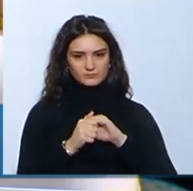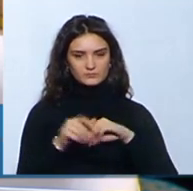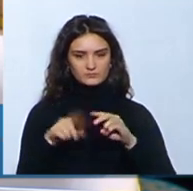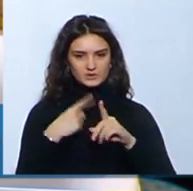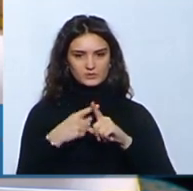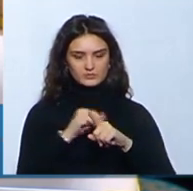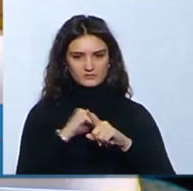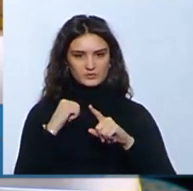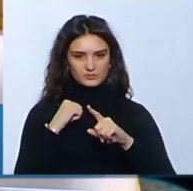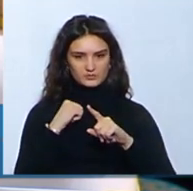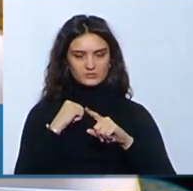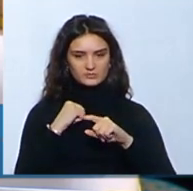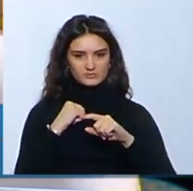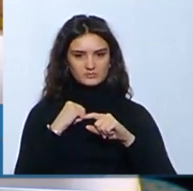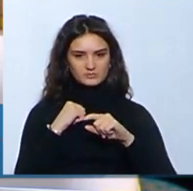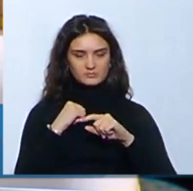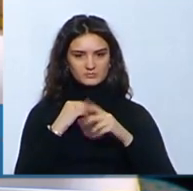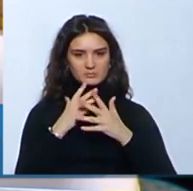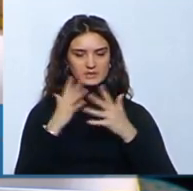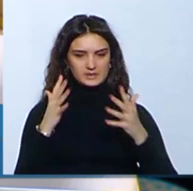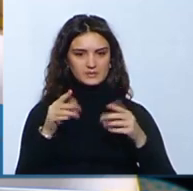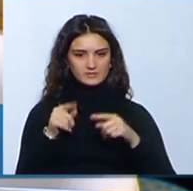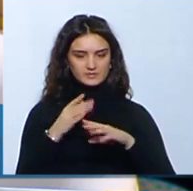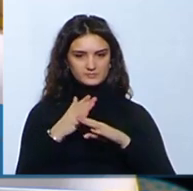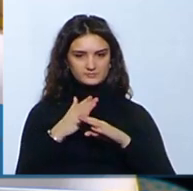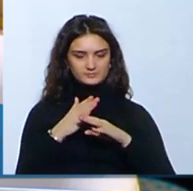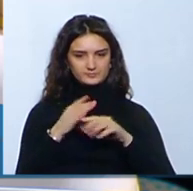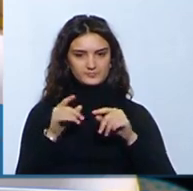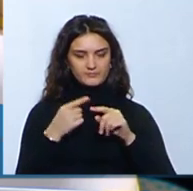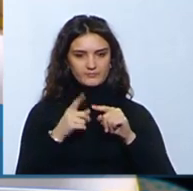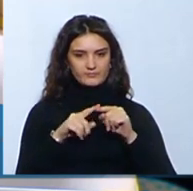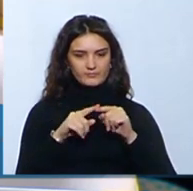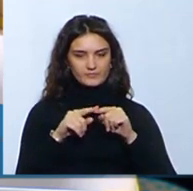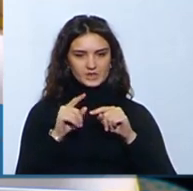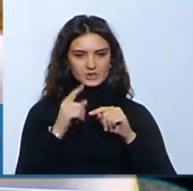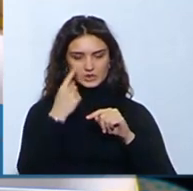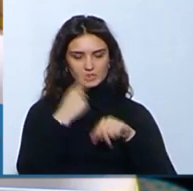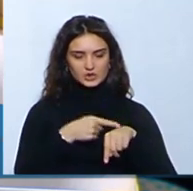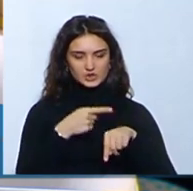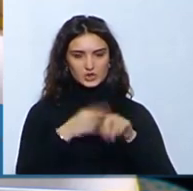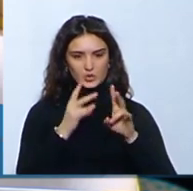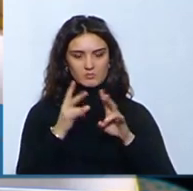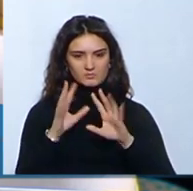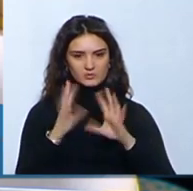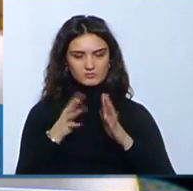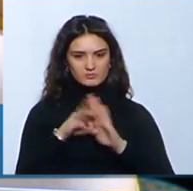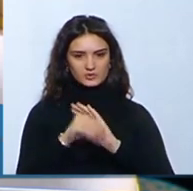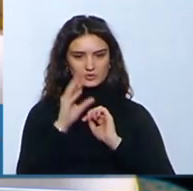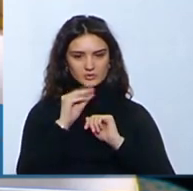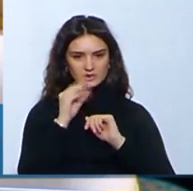პლუს თვითონ ვთქვათ გაღიზიანება, ვთქვათ მეტია. მითუმეტეს გამჭოლი ჭრილობების შემთხვევაში და